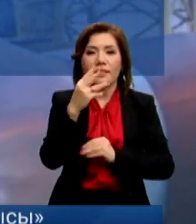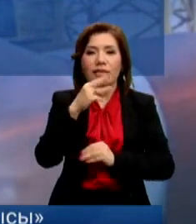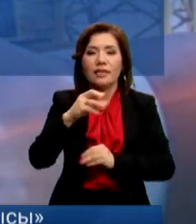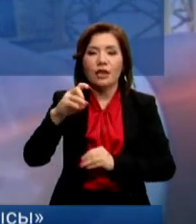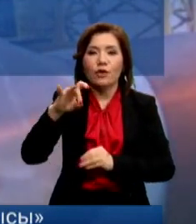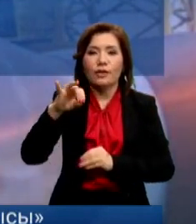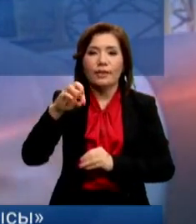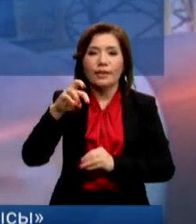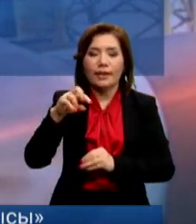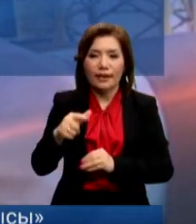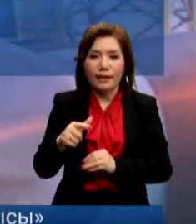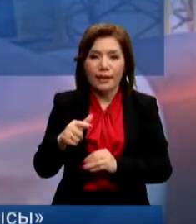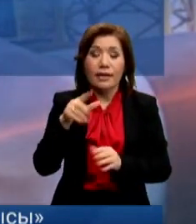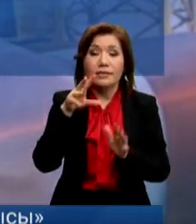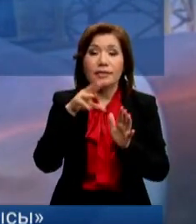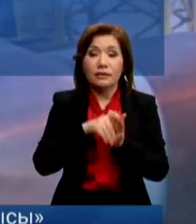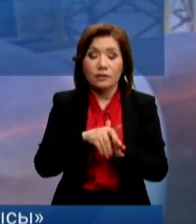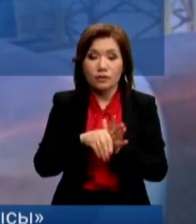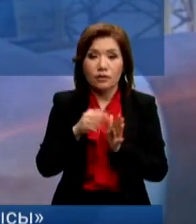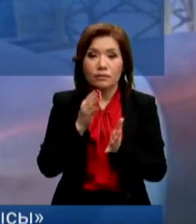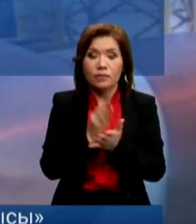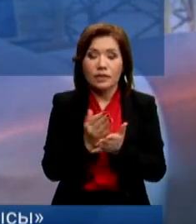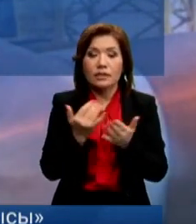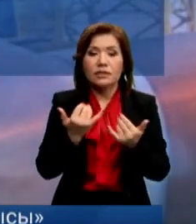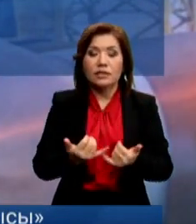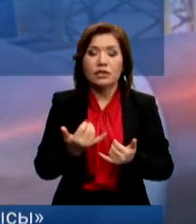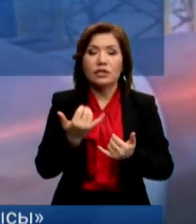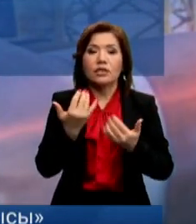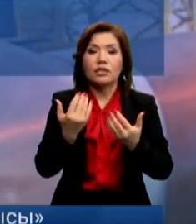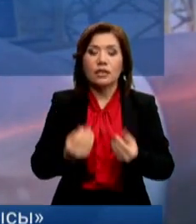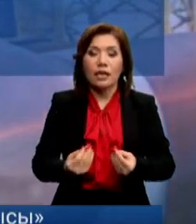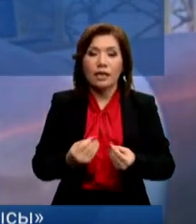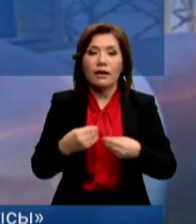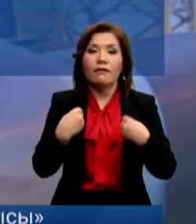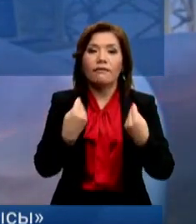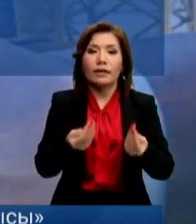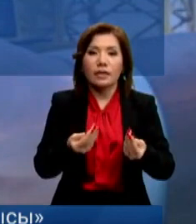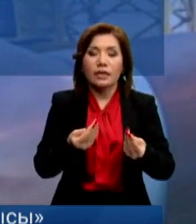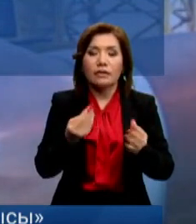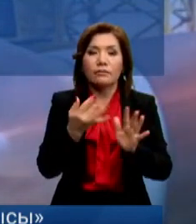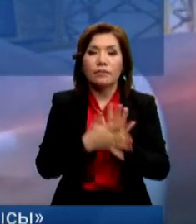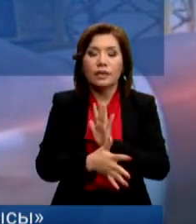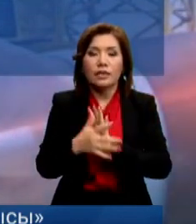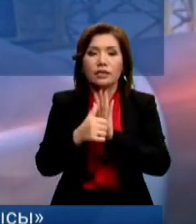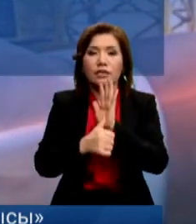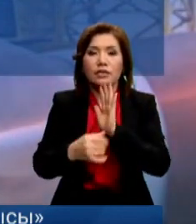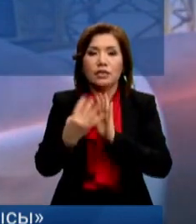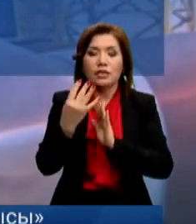тенге. И из этой суммы по состоянию на сегодняшний день выдано